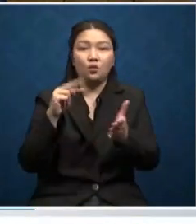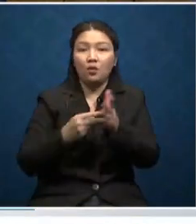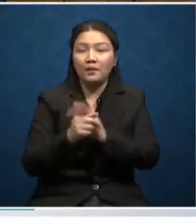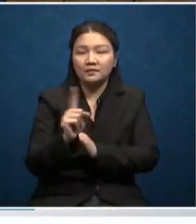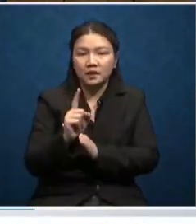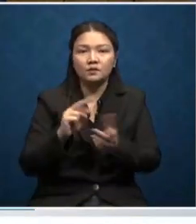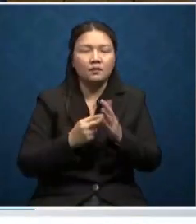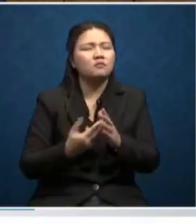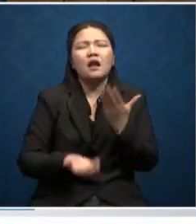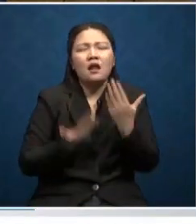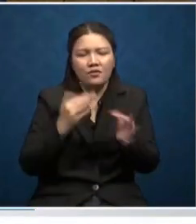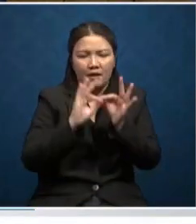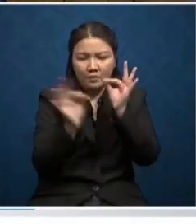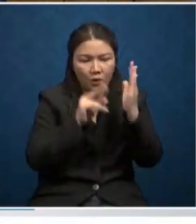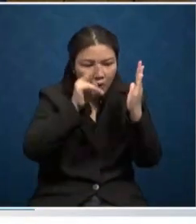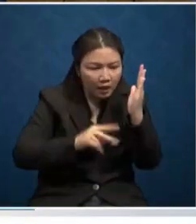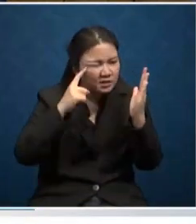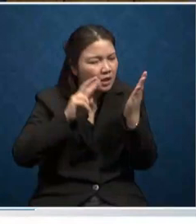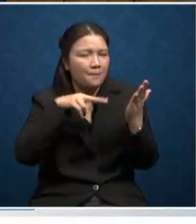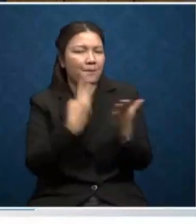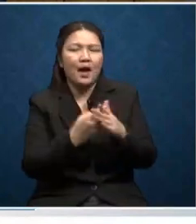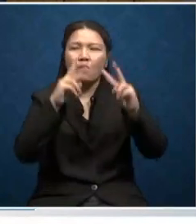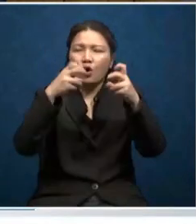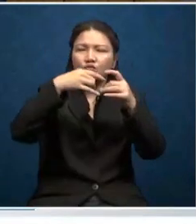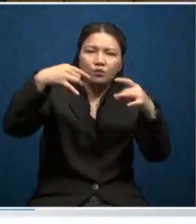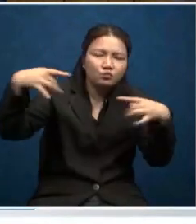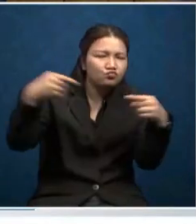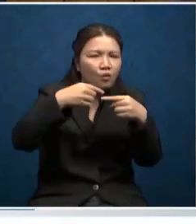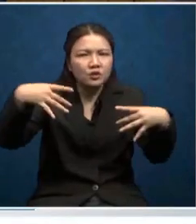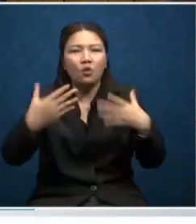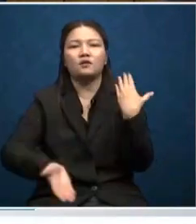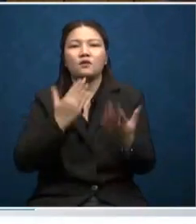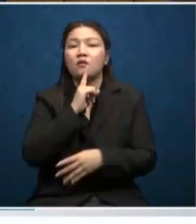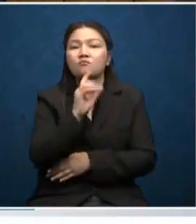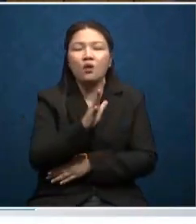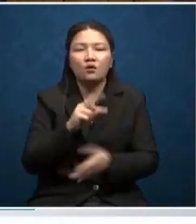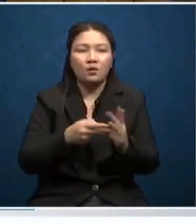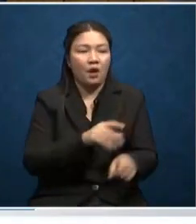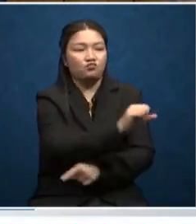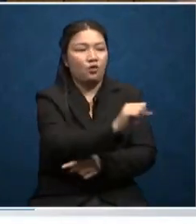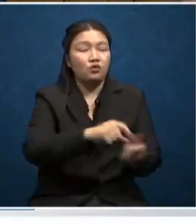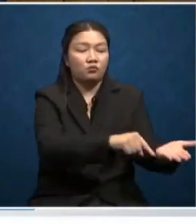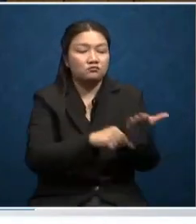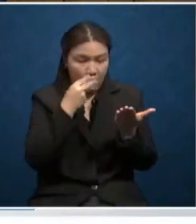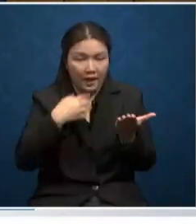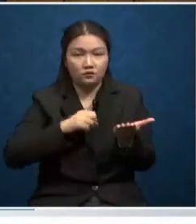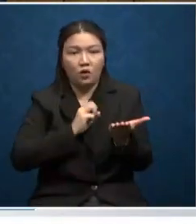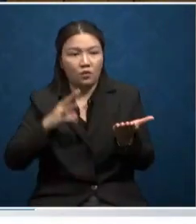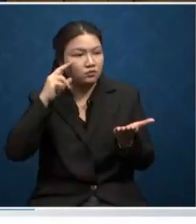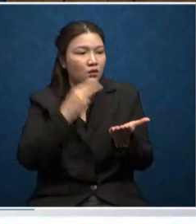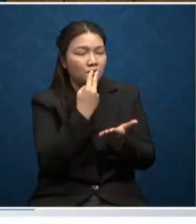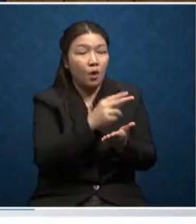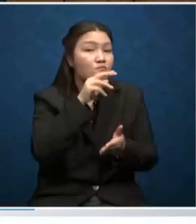แปลได้ทั้งหมดแหละสภาพุทธราษฎรเขียนม้ามาเรารับหลักการแล้วแปยติเป็นช้างก็ไม่